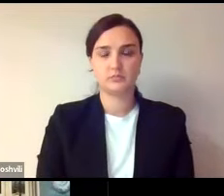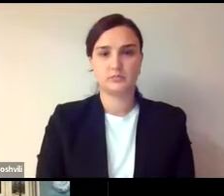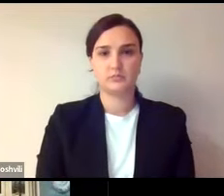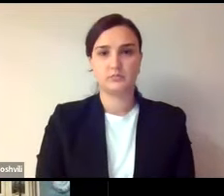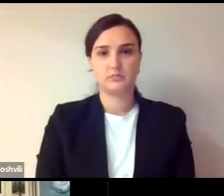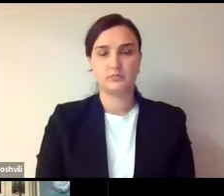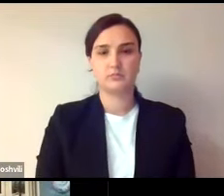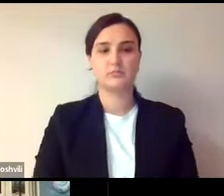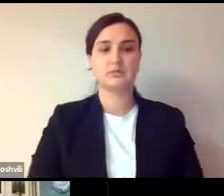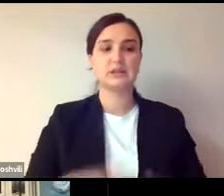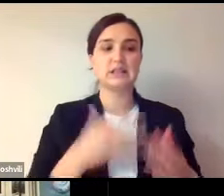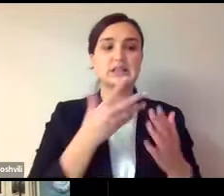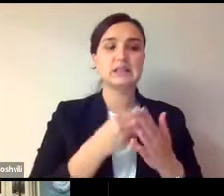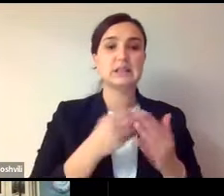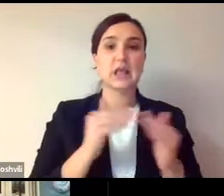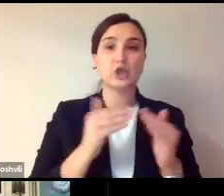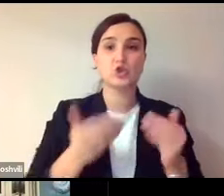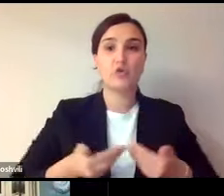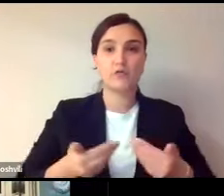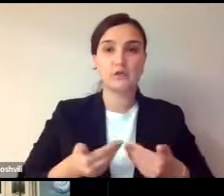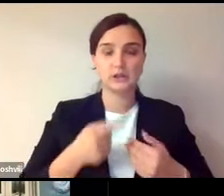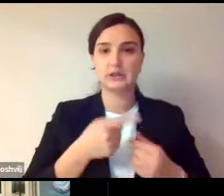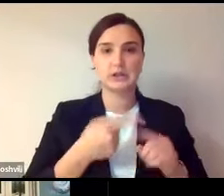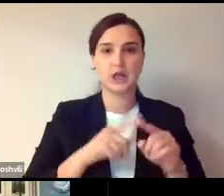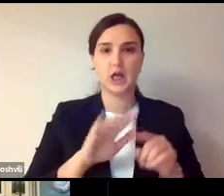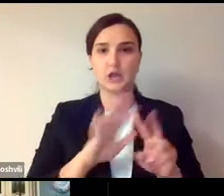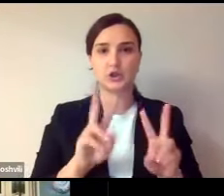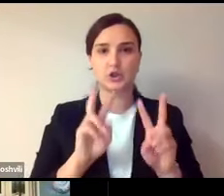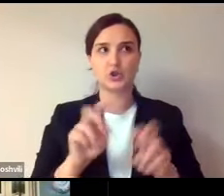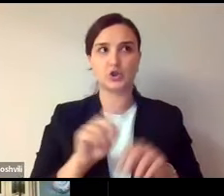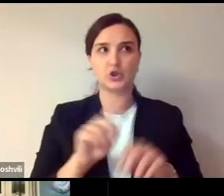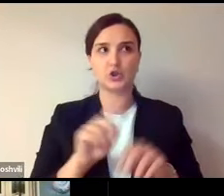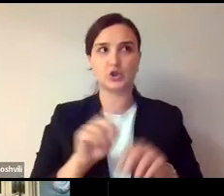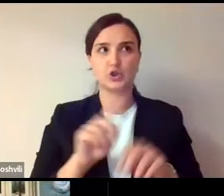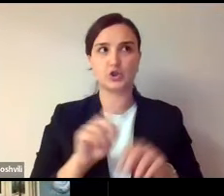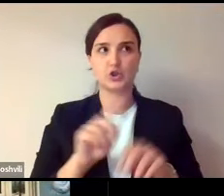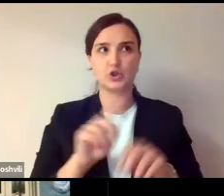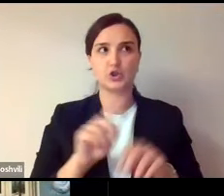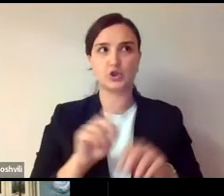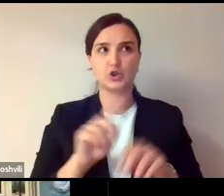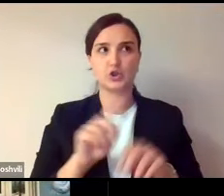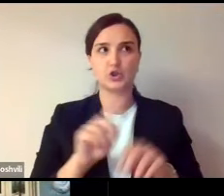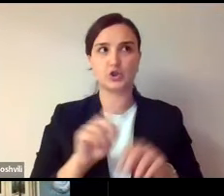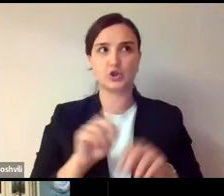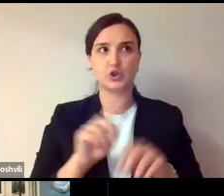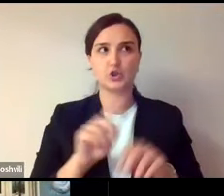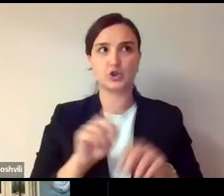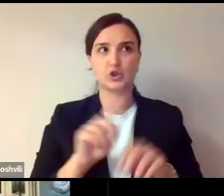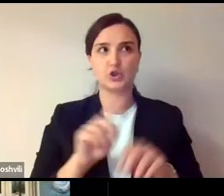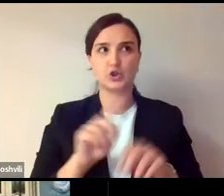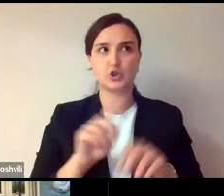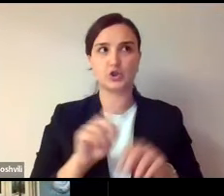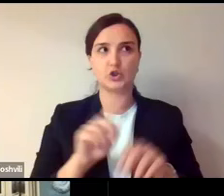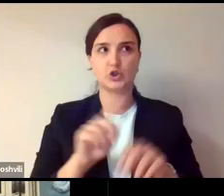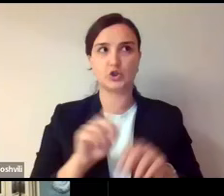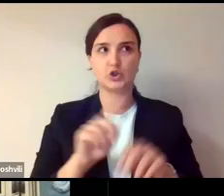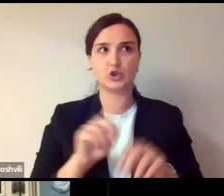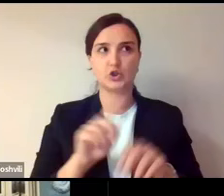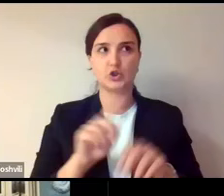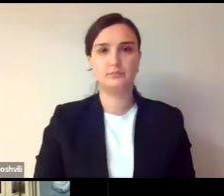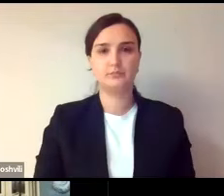საცხოვრისი. ანუ საცხოვრისი არ ნიშნავს იმას, რომ მაინც და მაინც საკუთრებაში აქვს, ხო? ანუ შეიძლება ვერ გაასწვიოს, ვერ გააყიდოს, მაგრამ